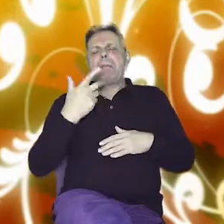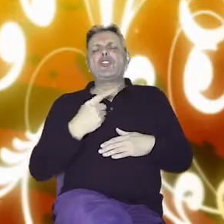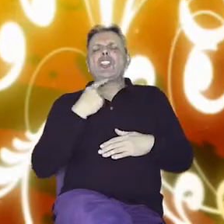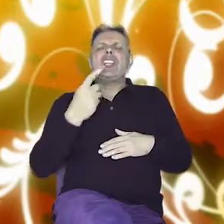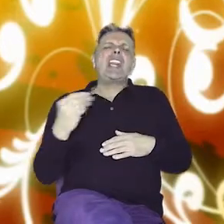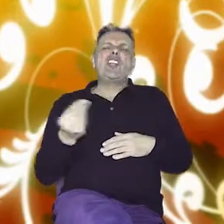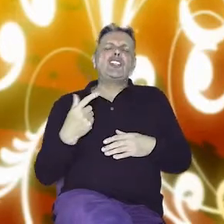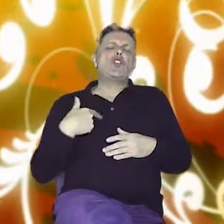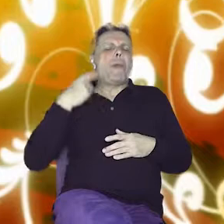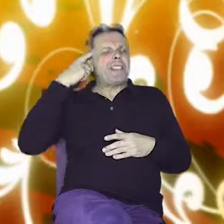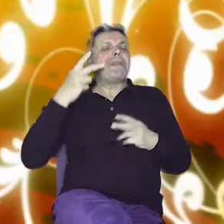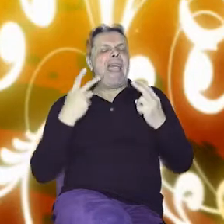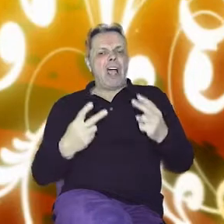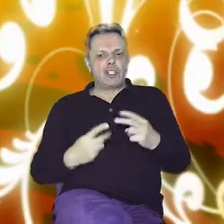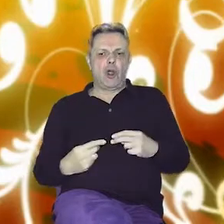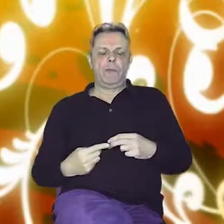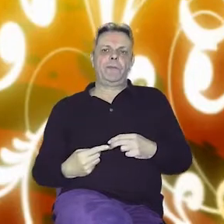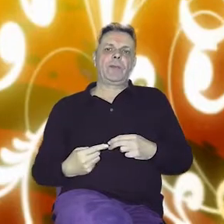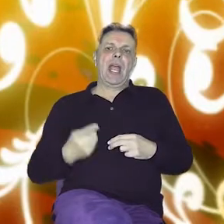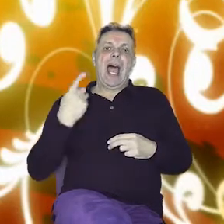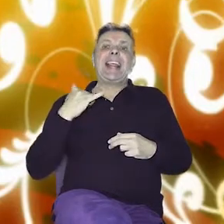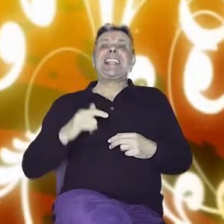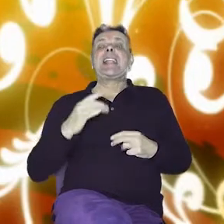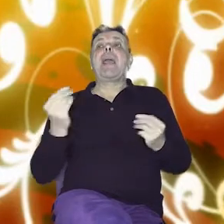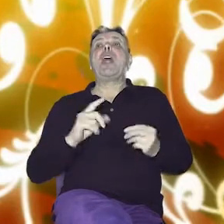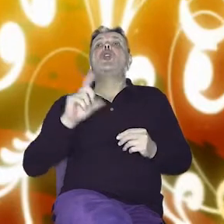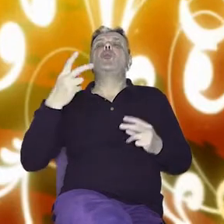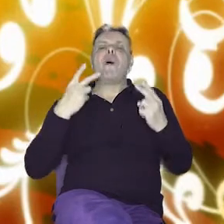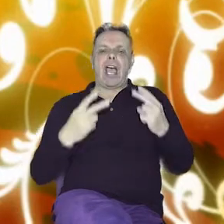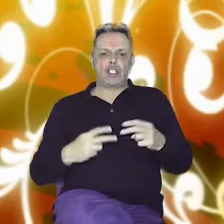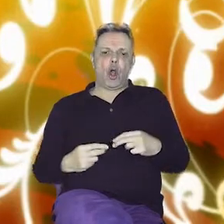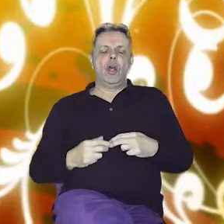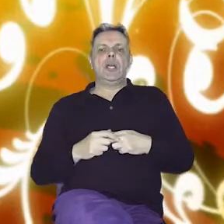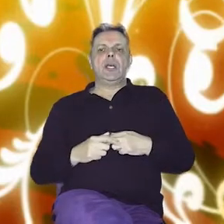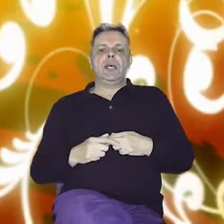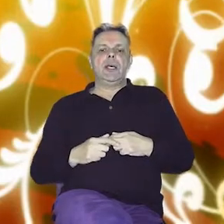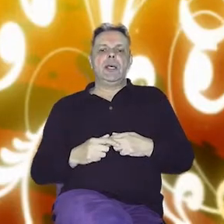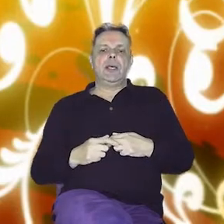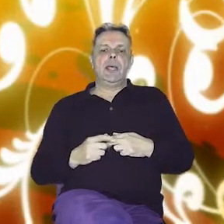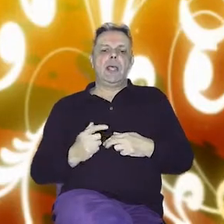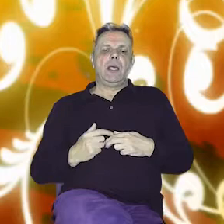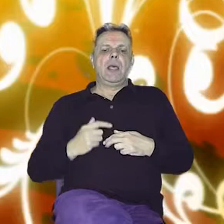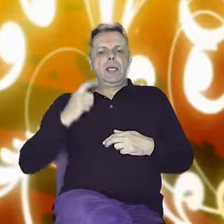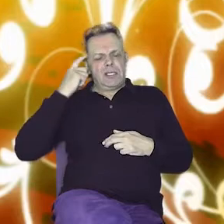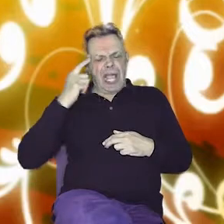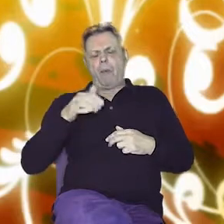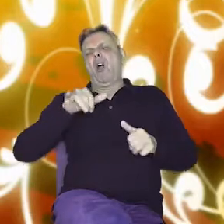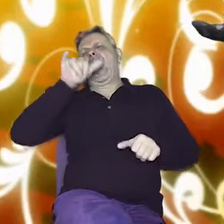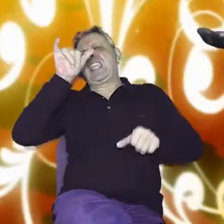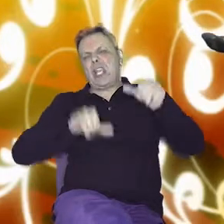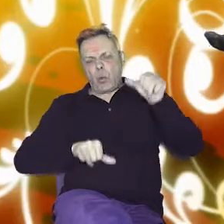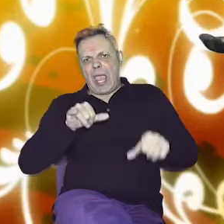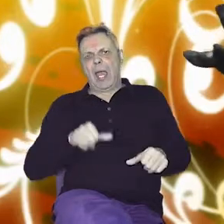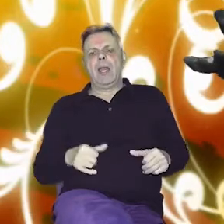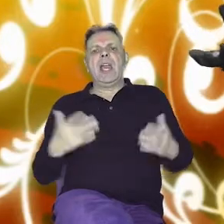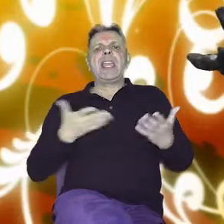mislite da je jako, jako važno, ali bi sad nešto je drugo jako, jako važno, a to je u stvari, mi znamo kirurgija, vi ste kirurg isto, kako